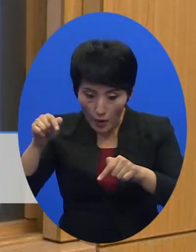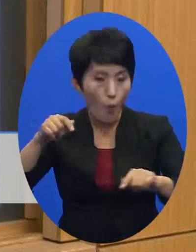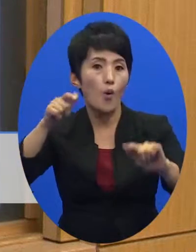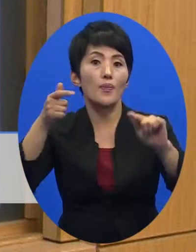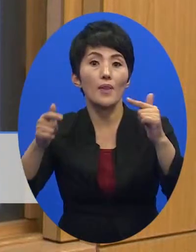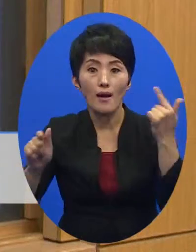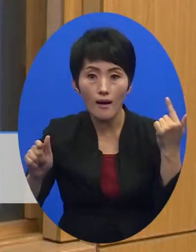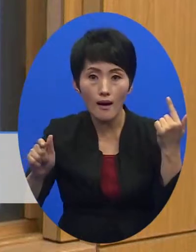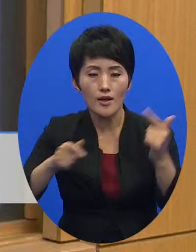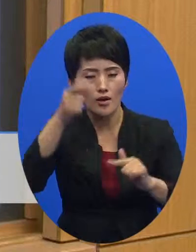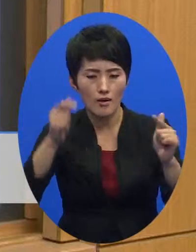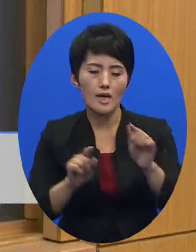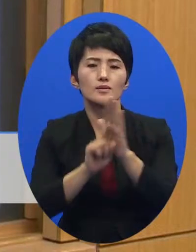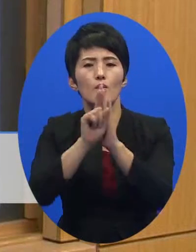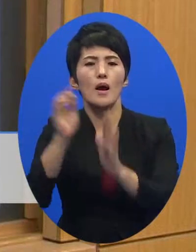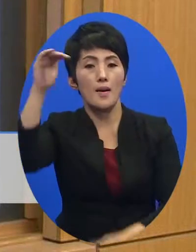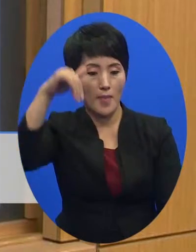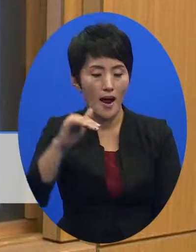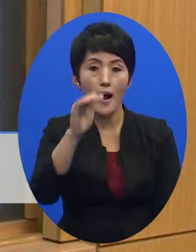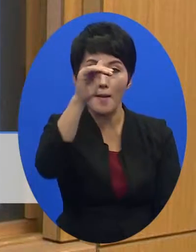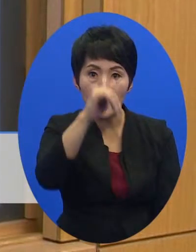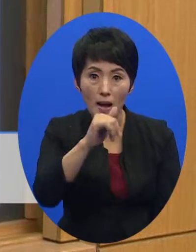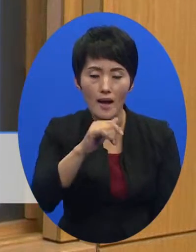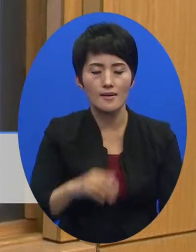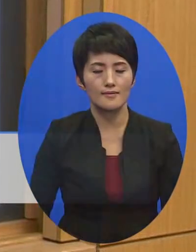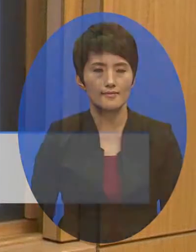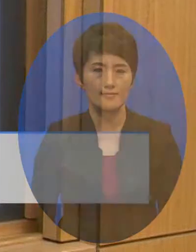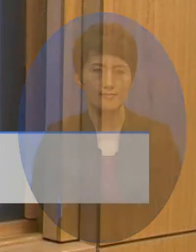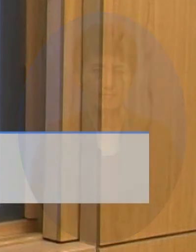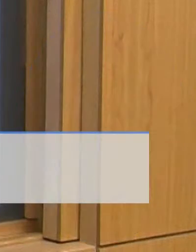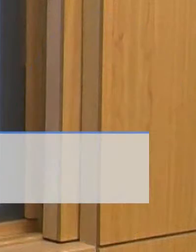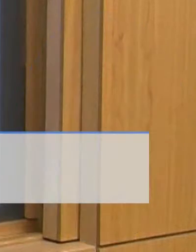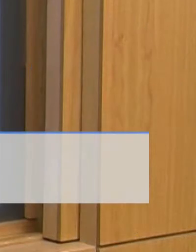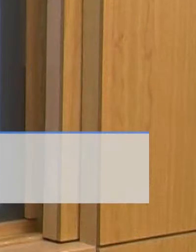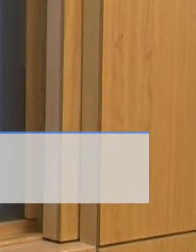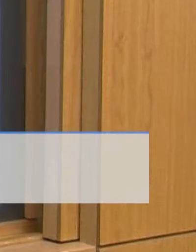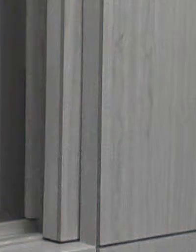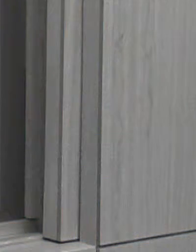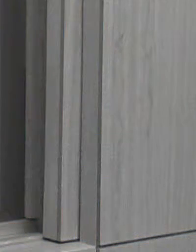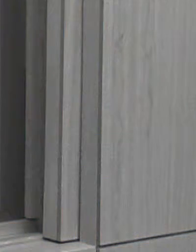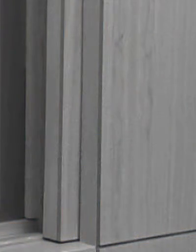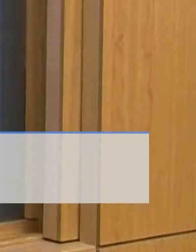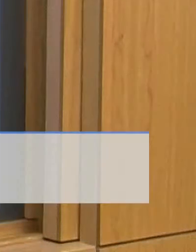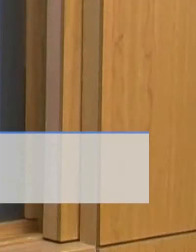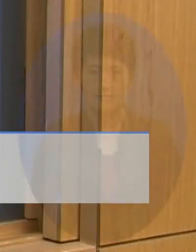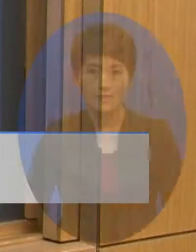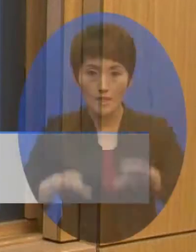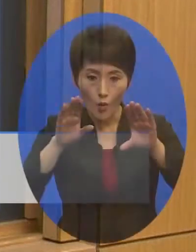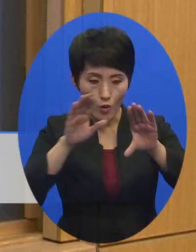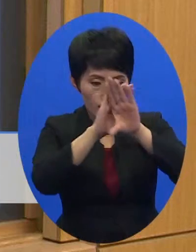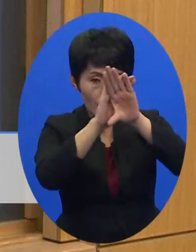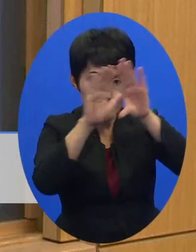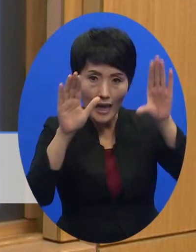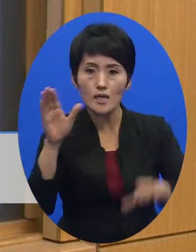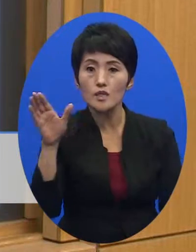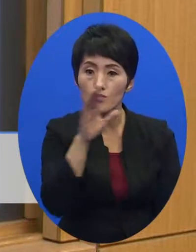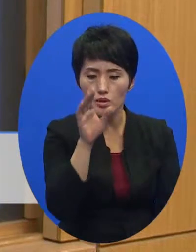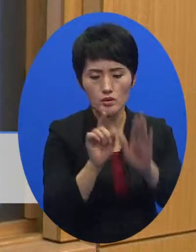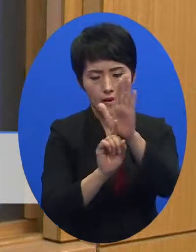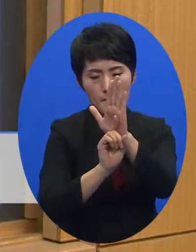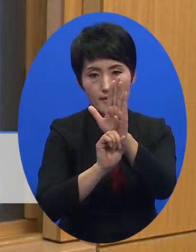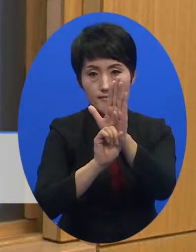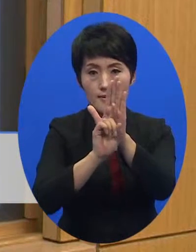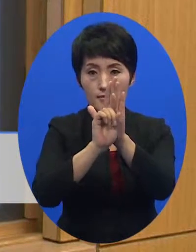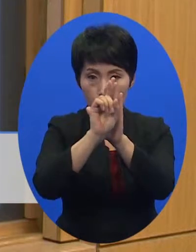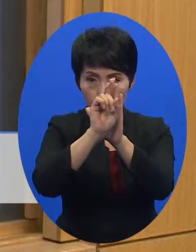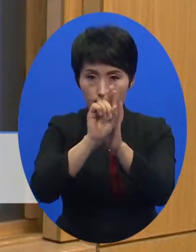내리는 등 강수 형태의 변화와 함께 적서의 차이가 크겠습니다 오늘 낮부터는 기온이